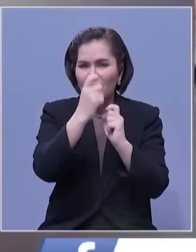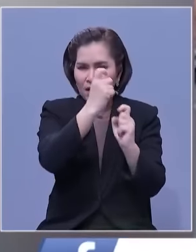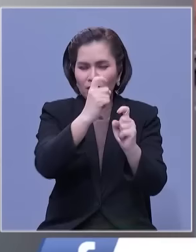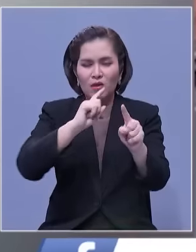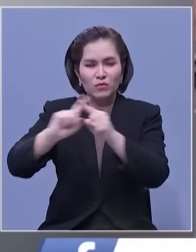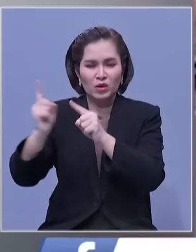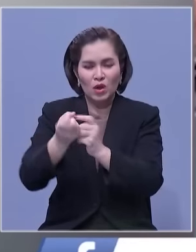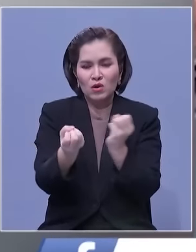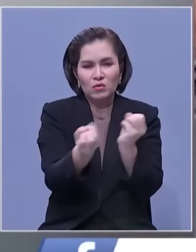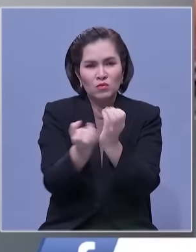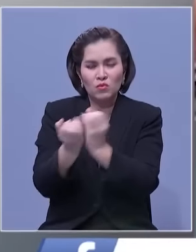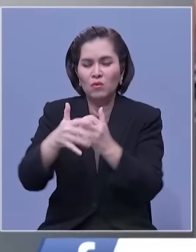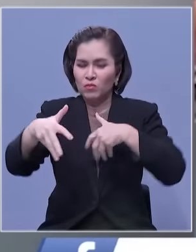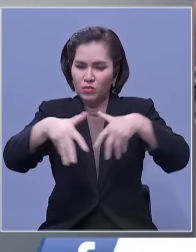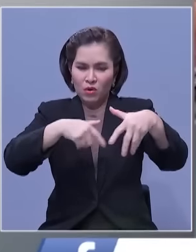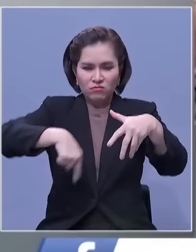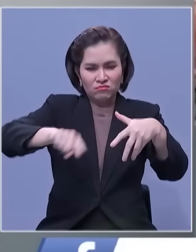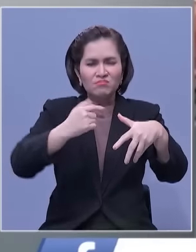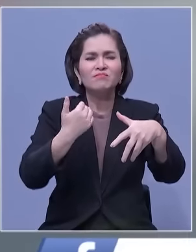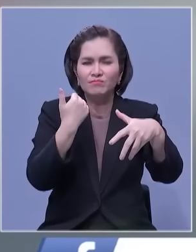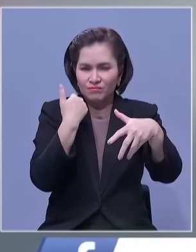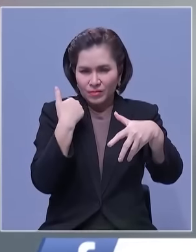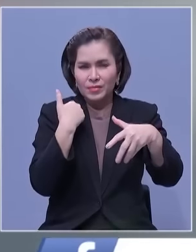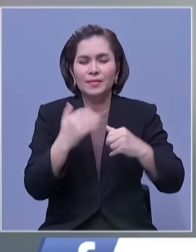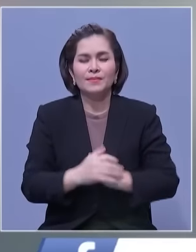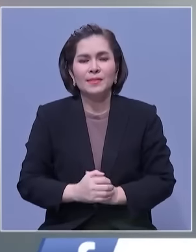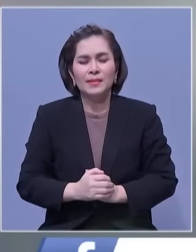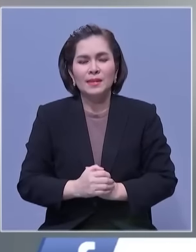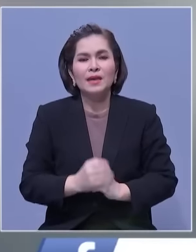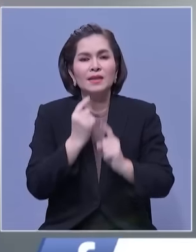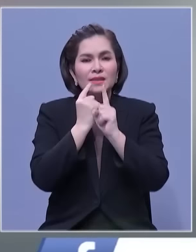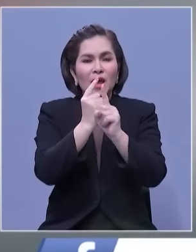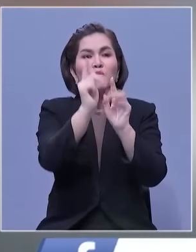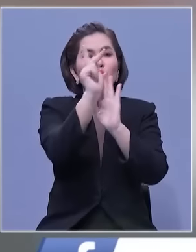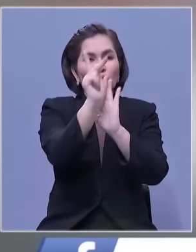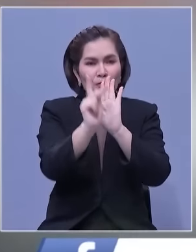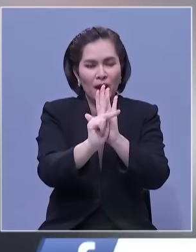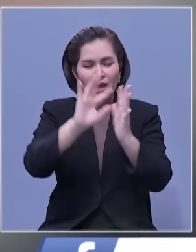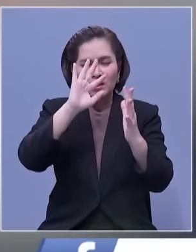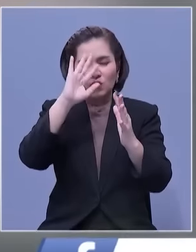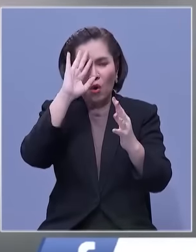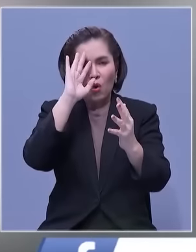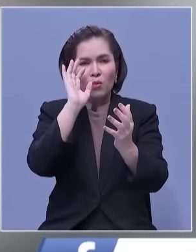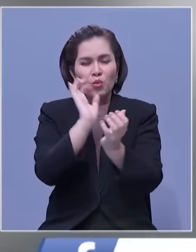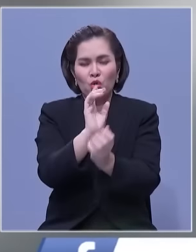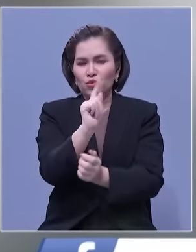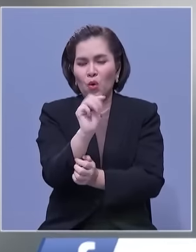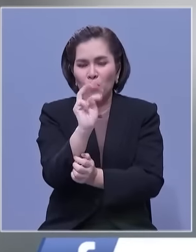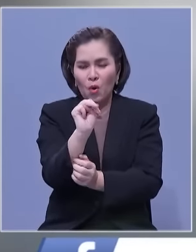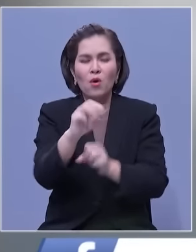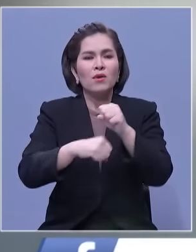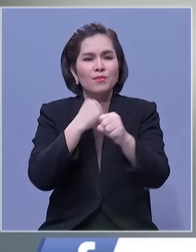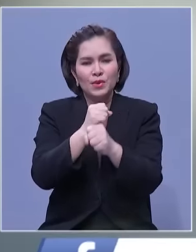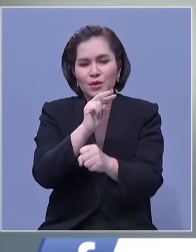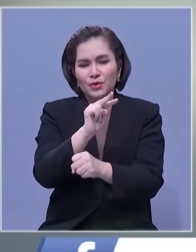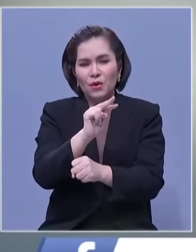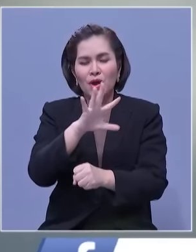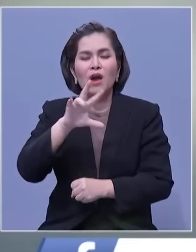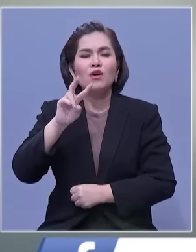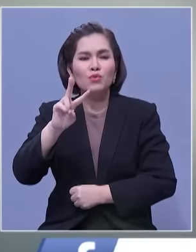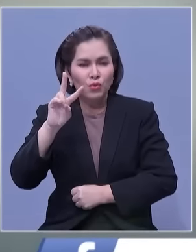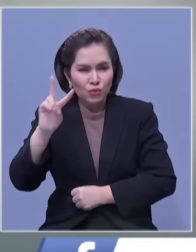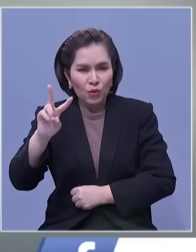บสุขและความเรียบร้อยของประชาชนนะครับซึ่งเข้าเงื่อนไขตามพรบคนเข้าเมืองพ.ศ.2522ต